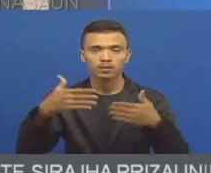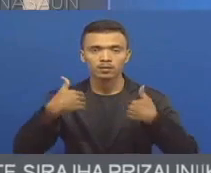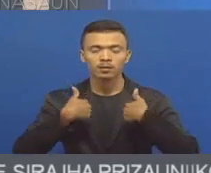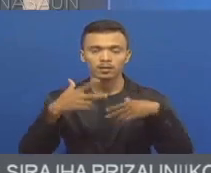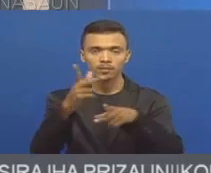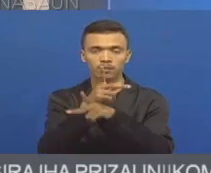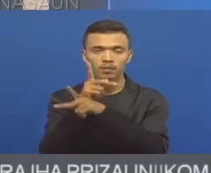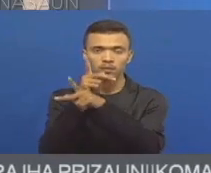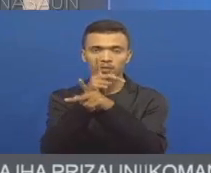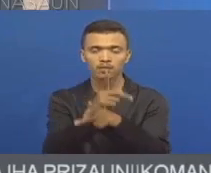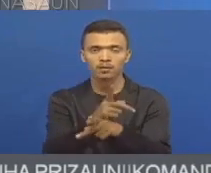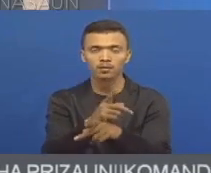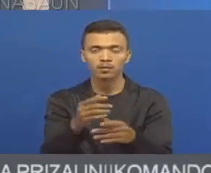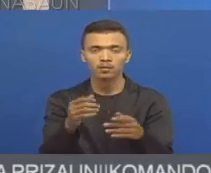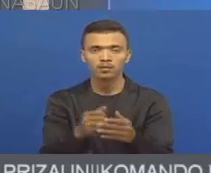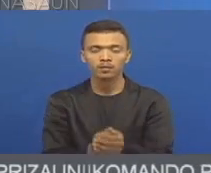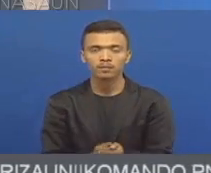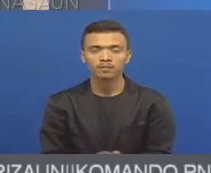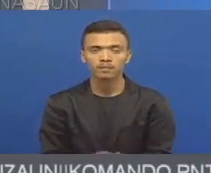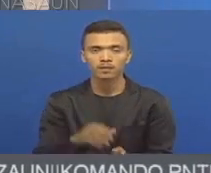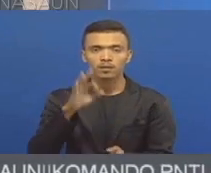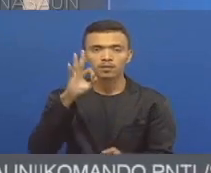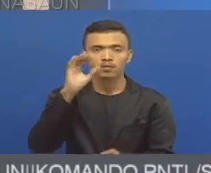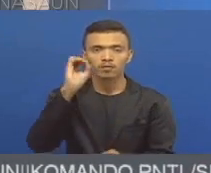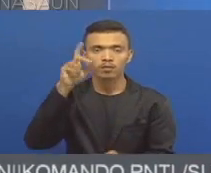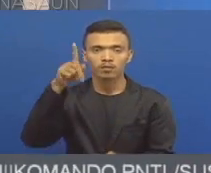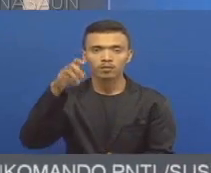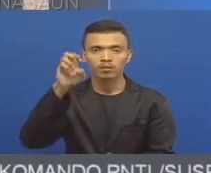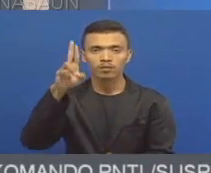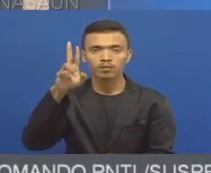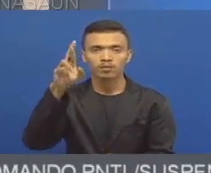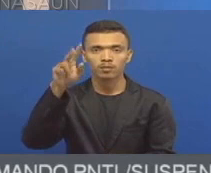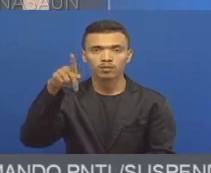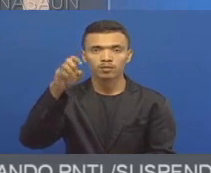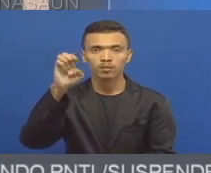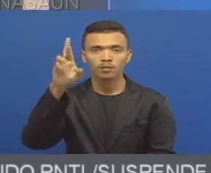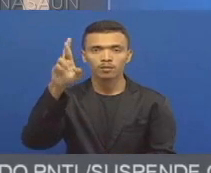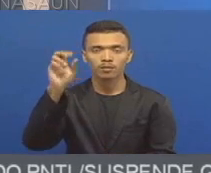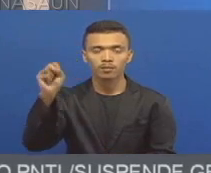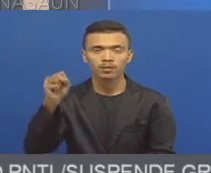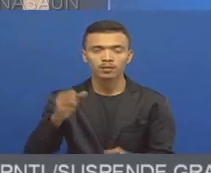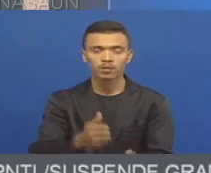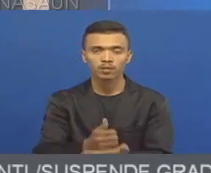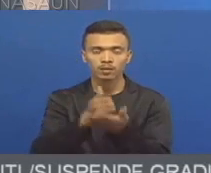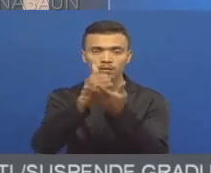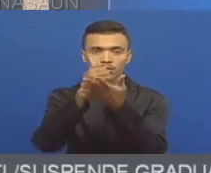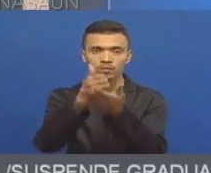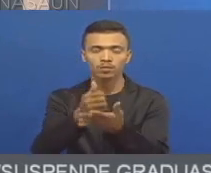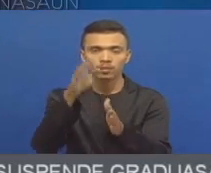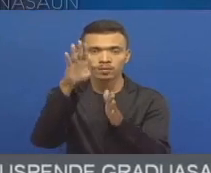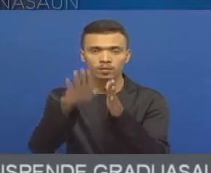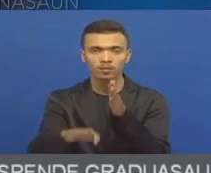proteção ninian então foco pes ninia programa rasi nebe atu kontribui hodi